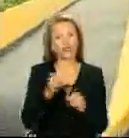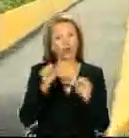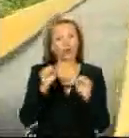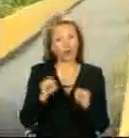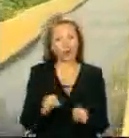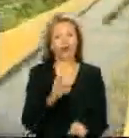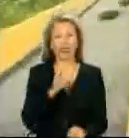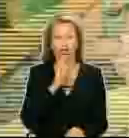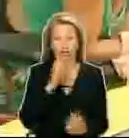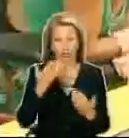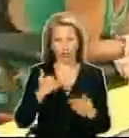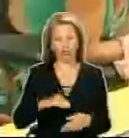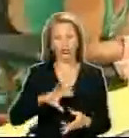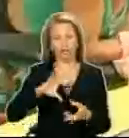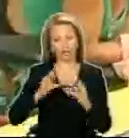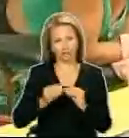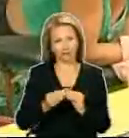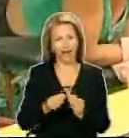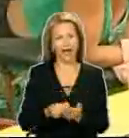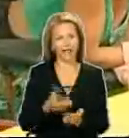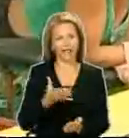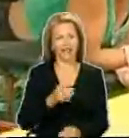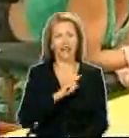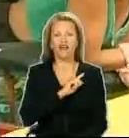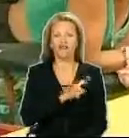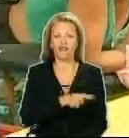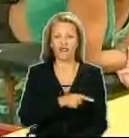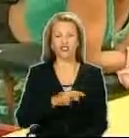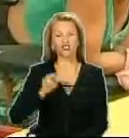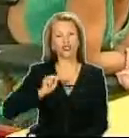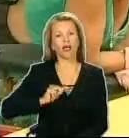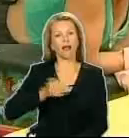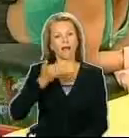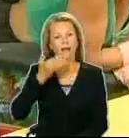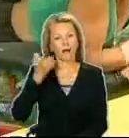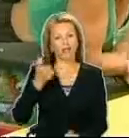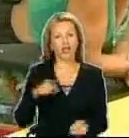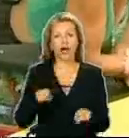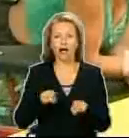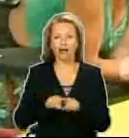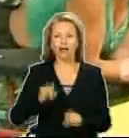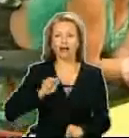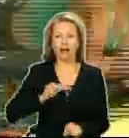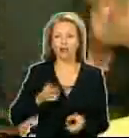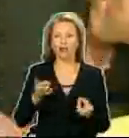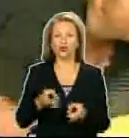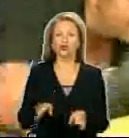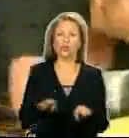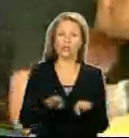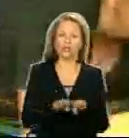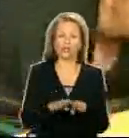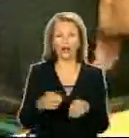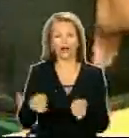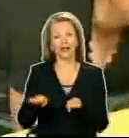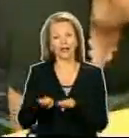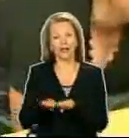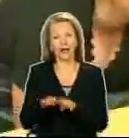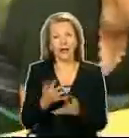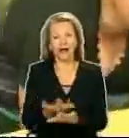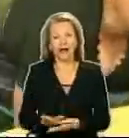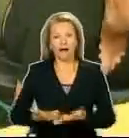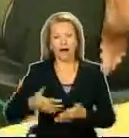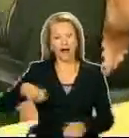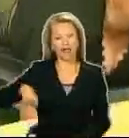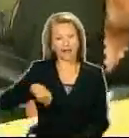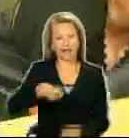женщины уже успели оценить. Физически легче. А так, вы знаете, работать надо и так, и так. Корзины не надо носить,